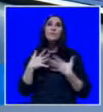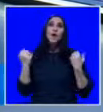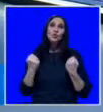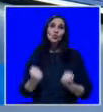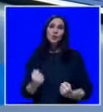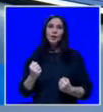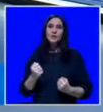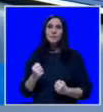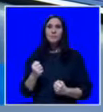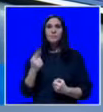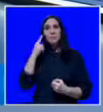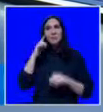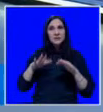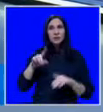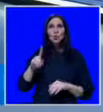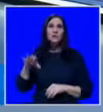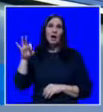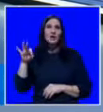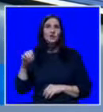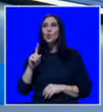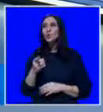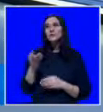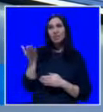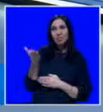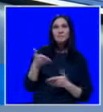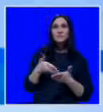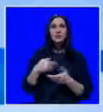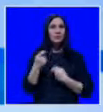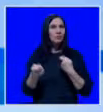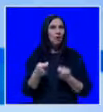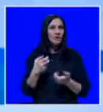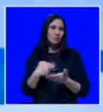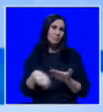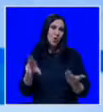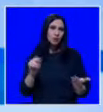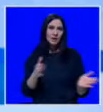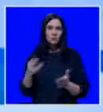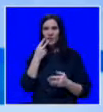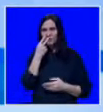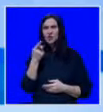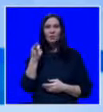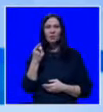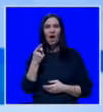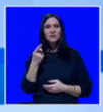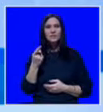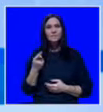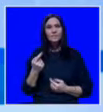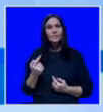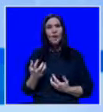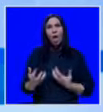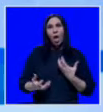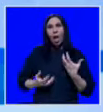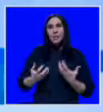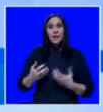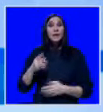качествени и кои са там заради далаверата, най-просто казвам. А виждате ли тази енергия да може